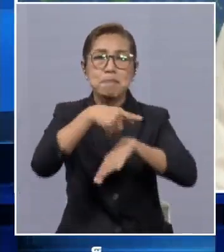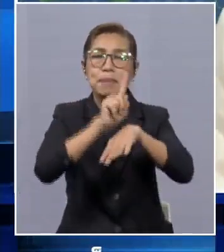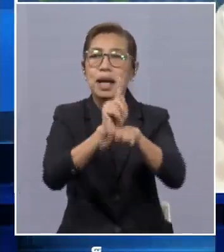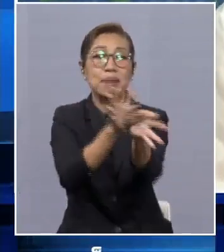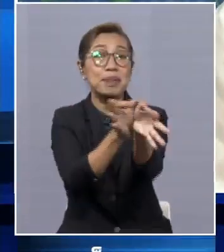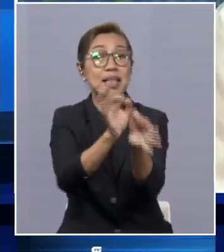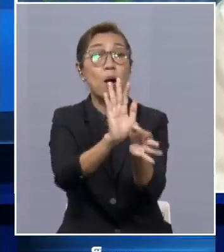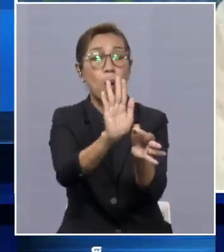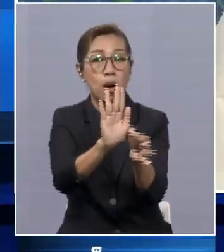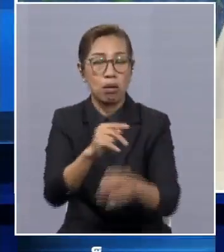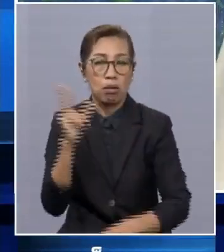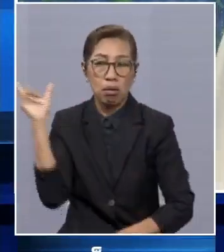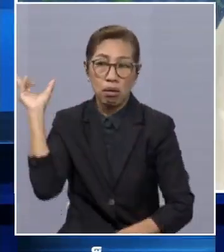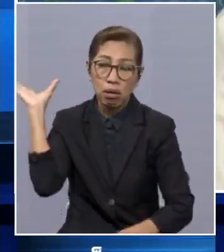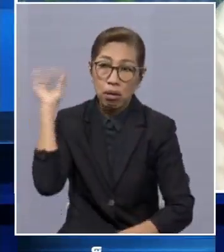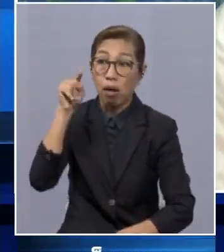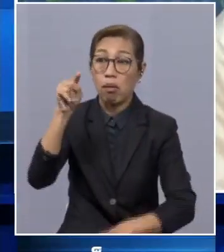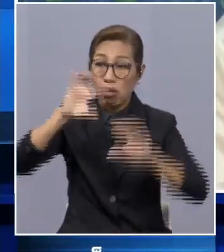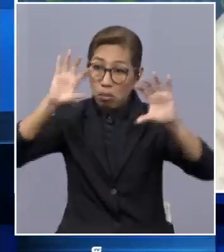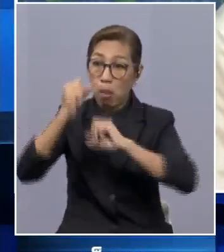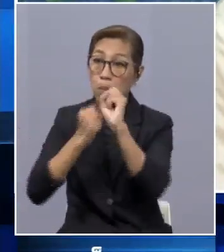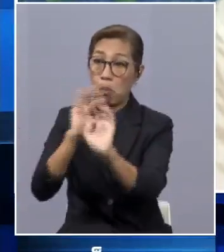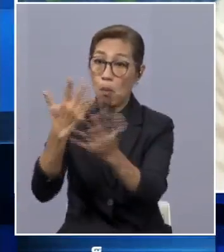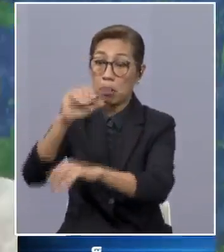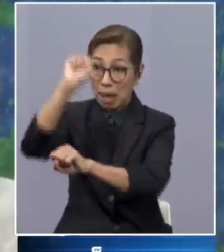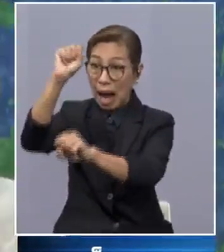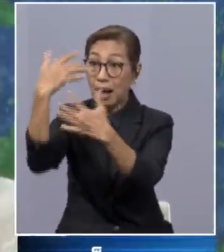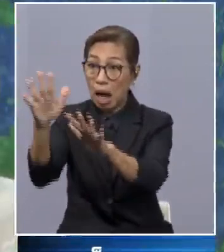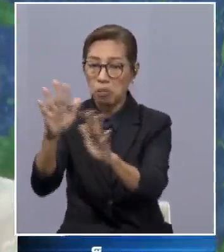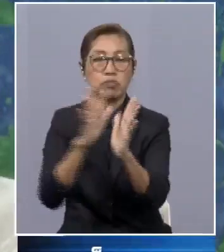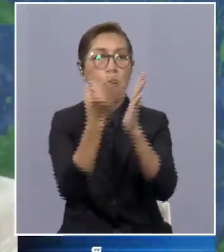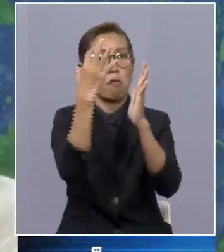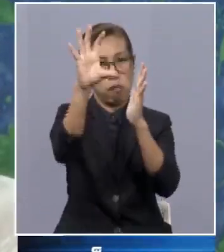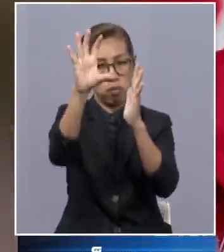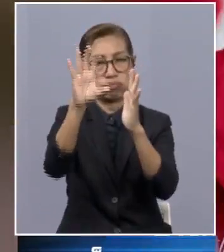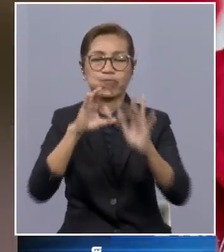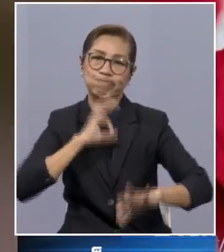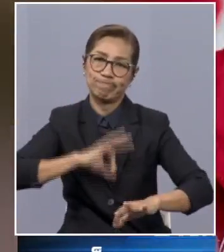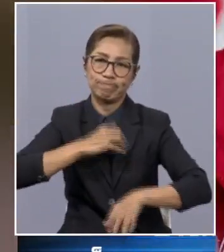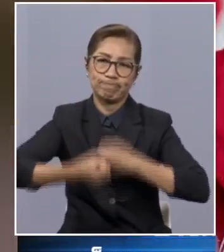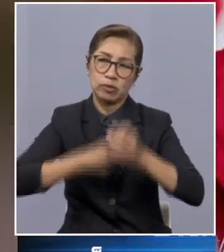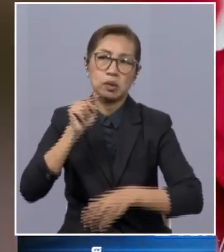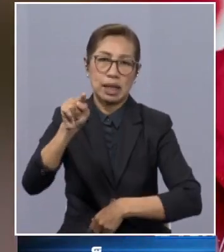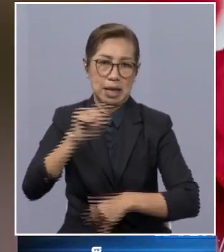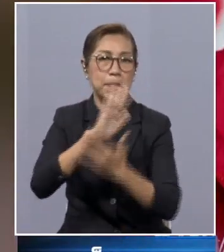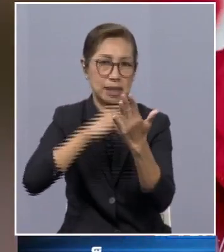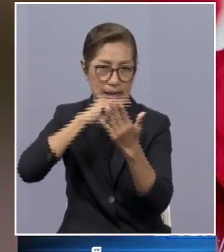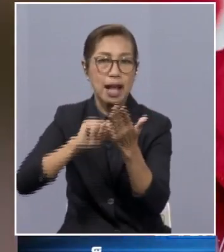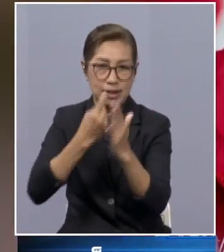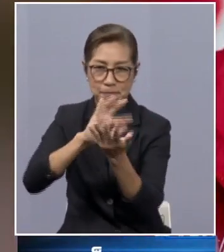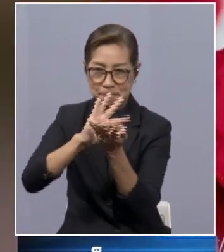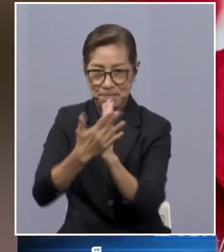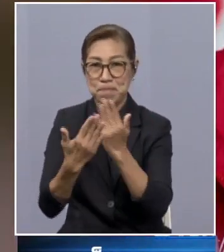ทราบข่าวเรื่องของการยุบสภาก็โพสต์ข้อความทันทีเลยนะครับแสดงความคิดเห็นเกี่ยวข้องกับเรื่องนี้ว่าเนี่ยเป็นจุดเปลี่ยนของประเทศไทยแล้วนะครับ